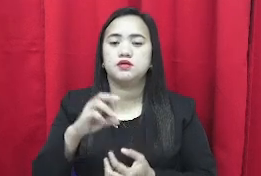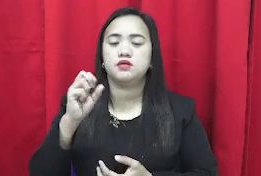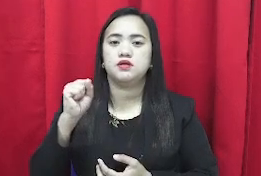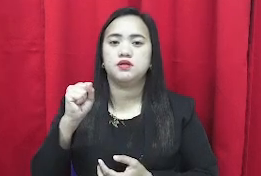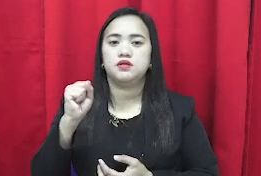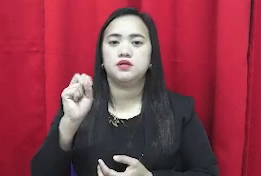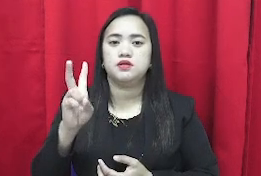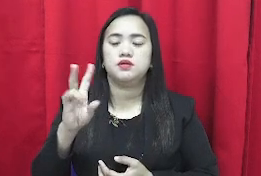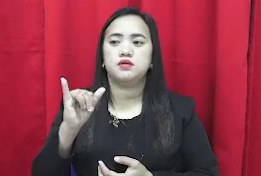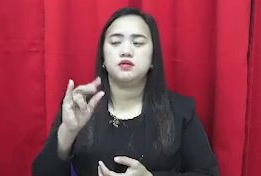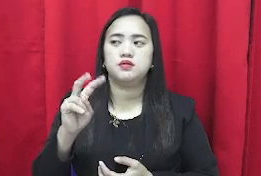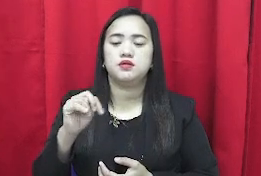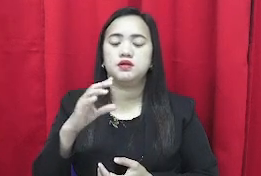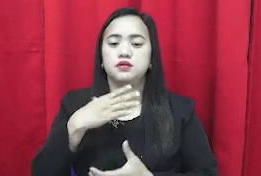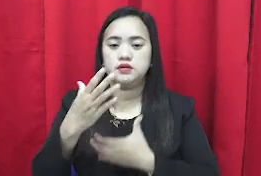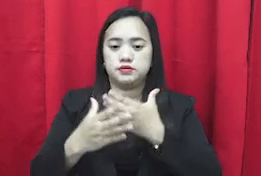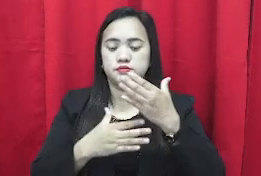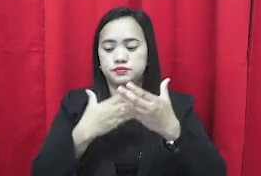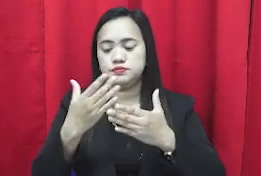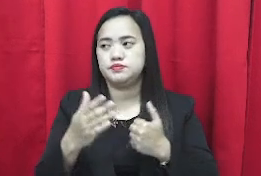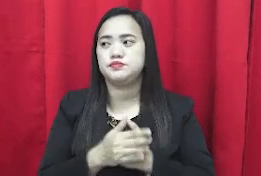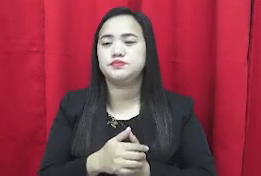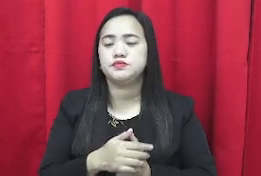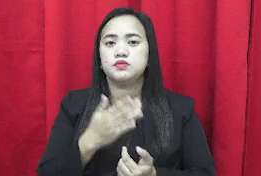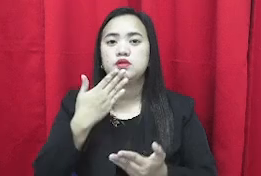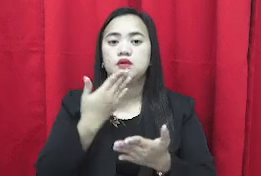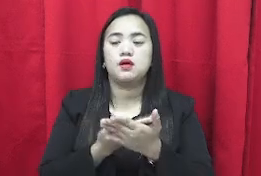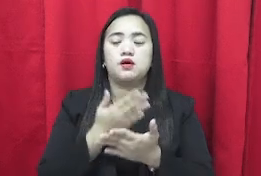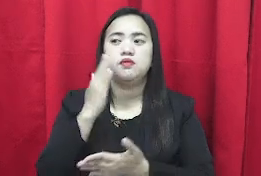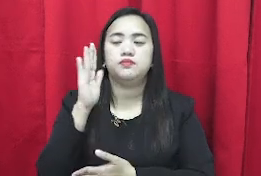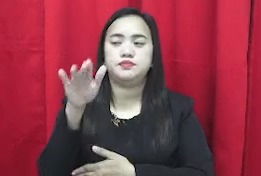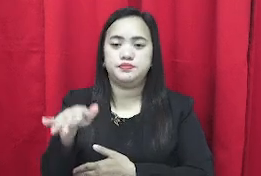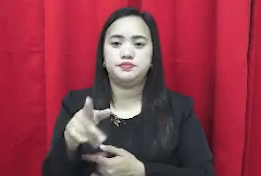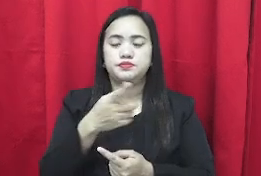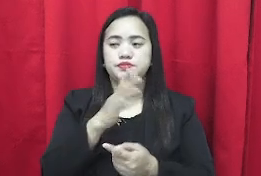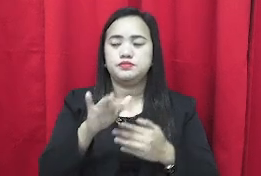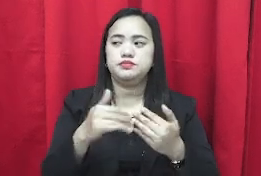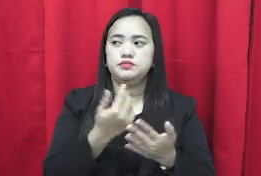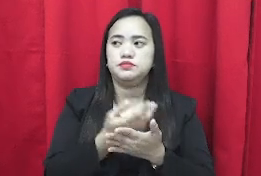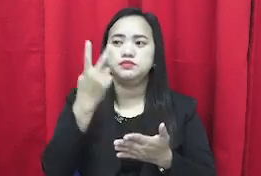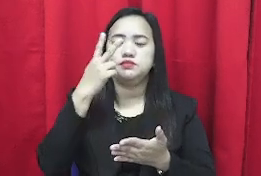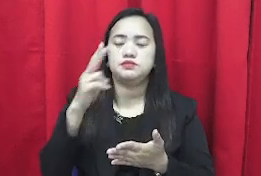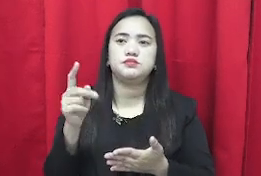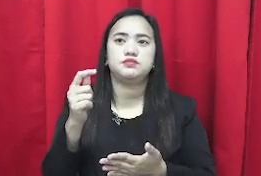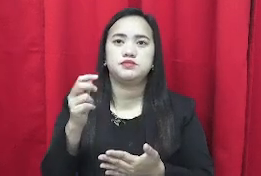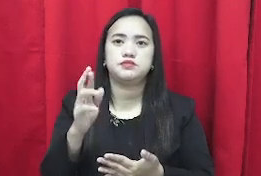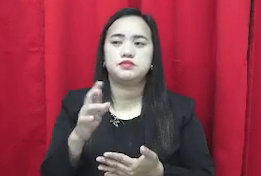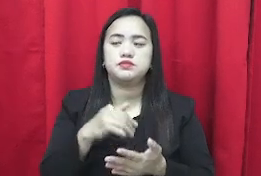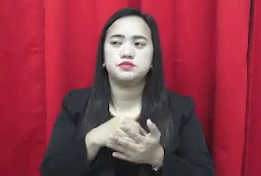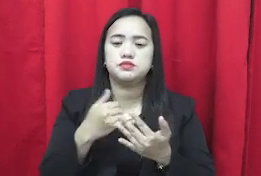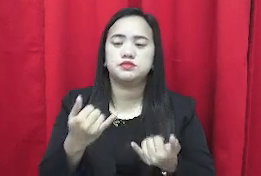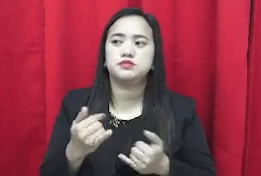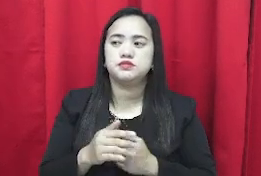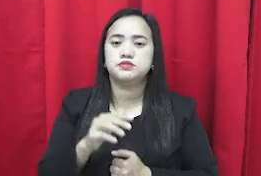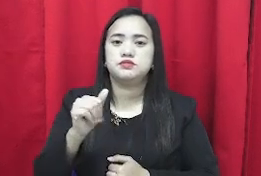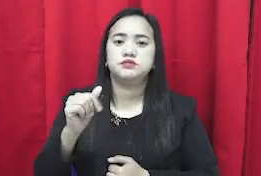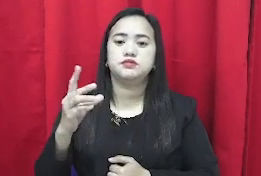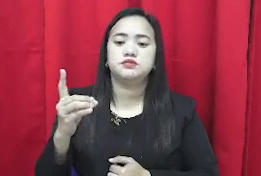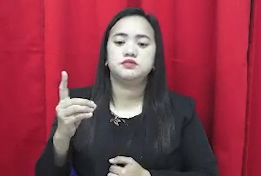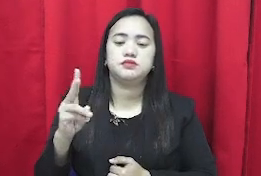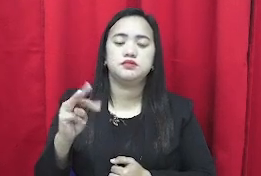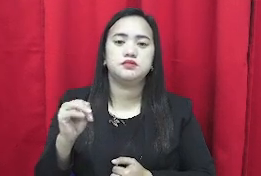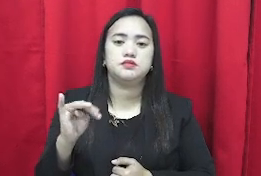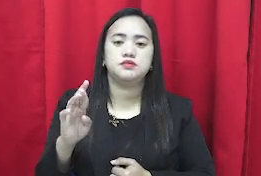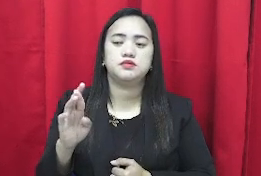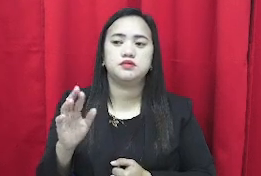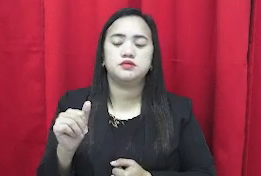Roy Vincent sh SAO ang magandang tanghali eh kita niyo naman It's they are in even real admiral Joe or they are